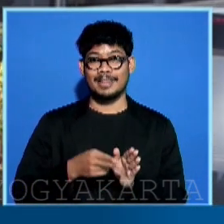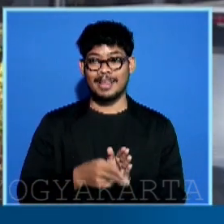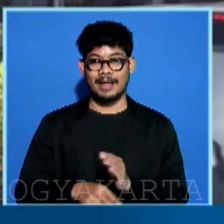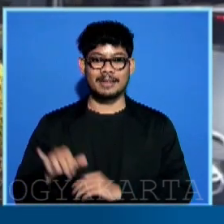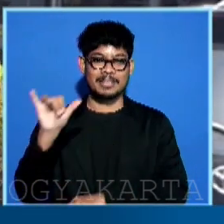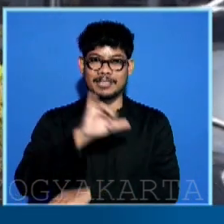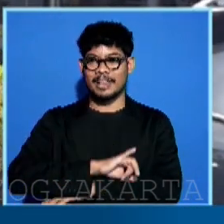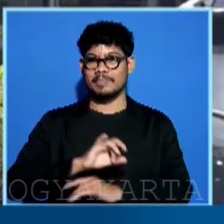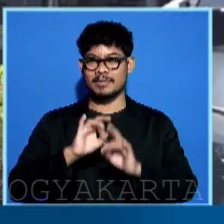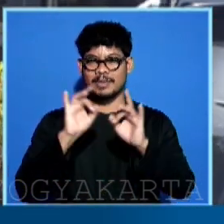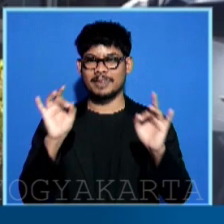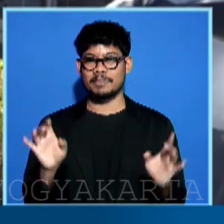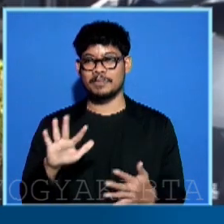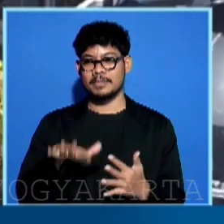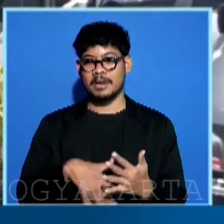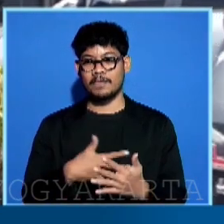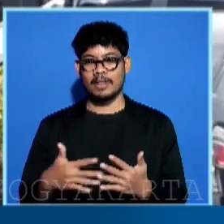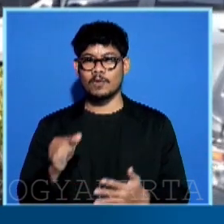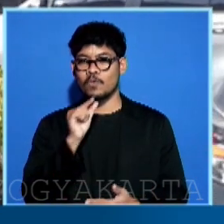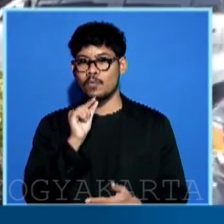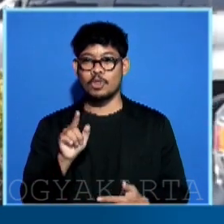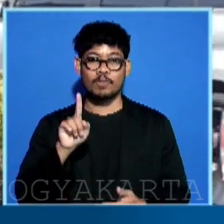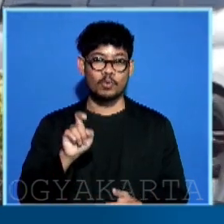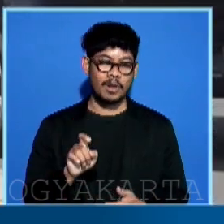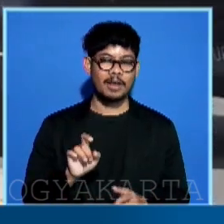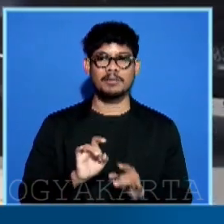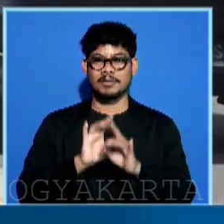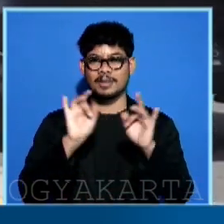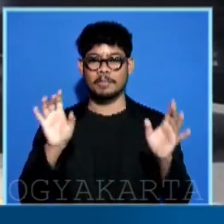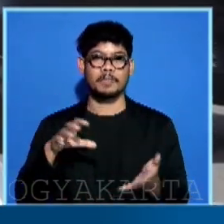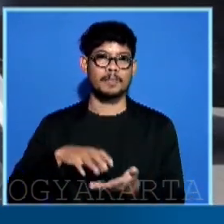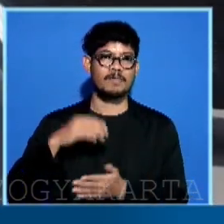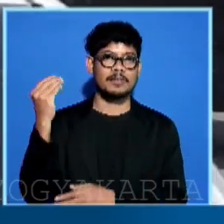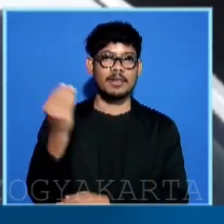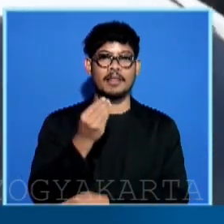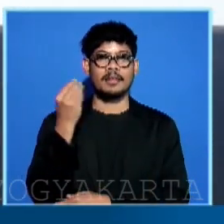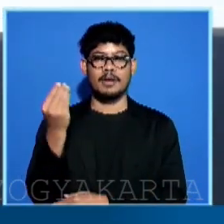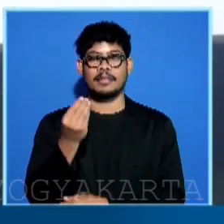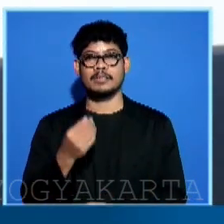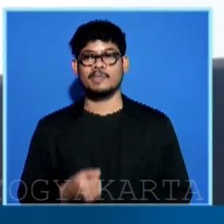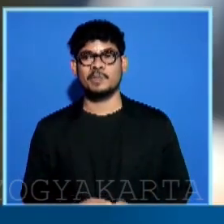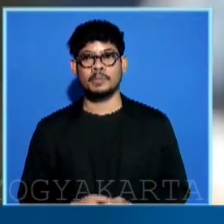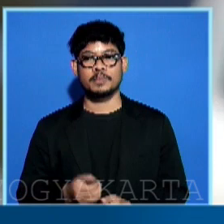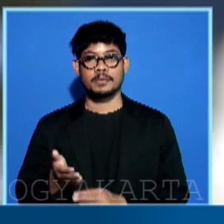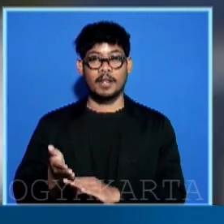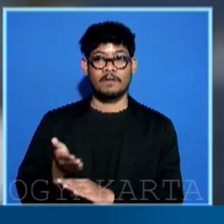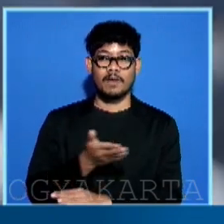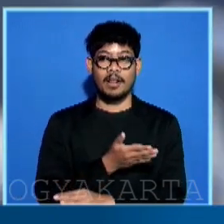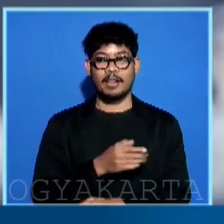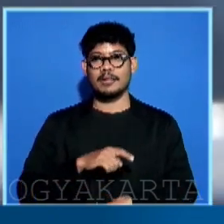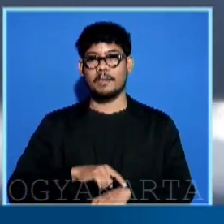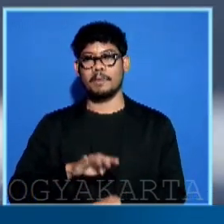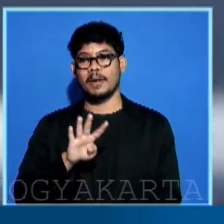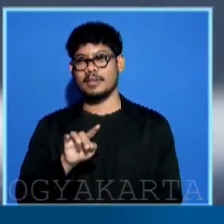dan penjadwalan lebih sering untuk memenuhi kebutuhan berbagai perencanaan perjalanan hal itu diawali dengan keberangkatan paling awal pukul 4 Le 20